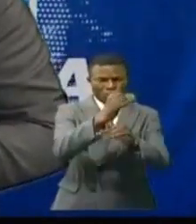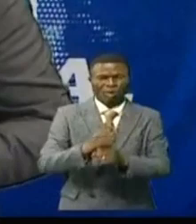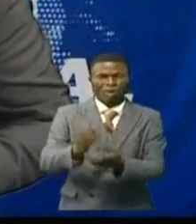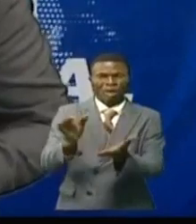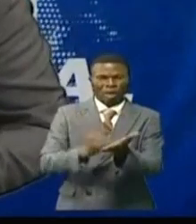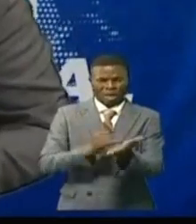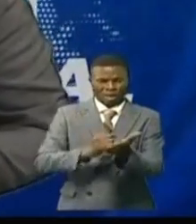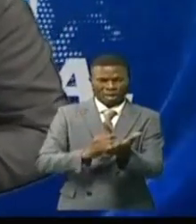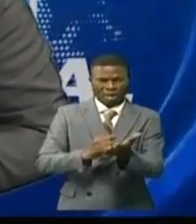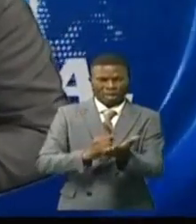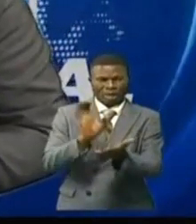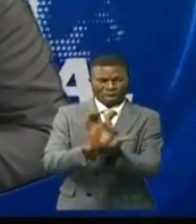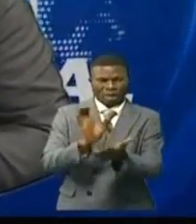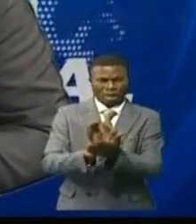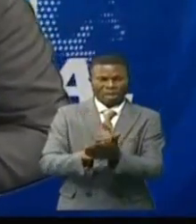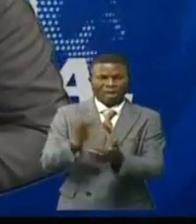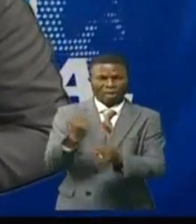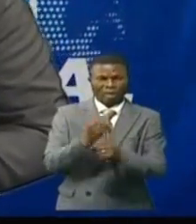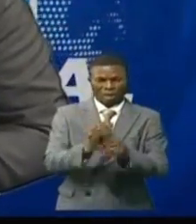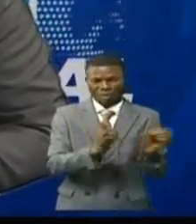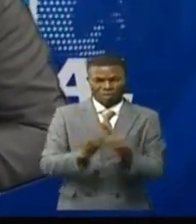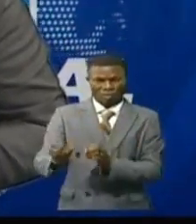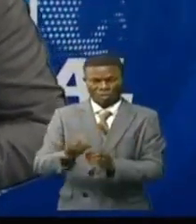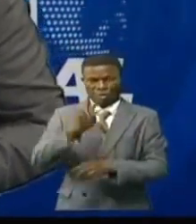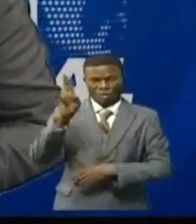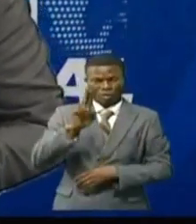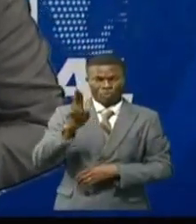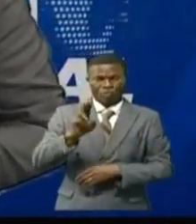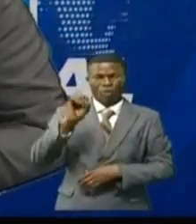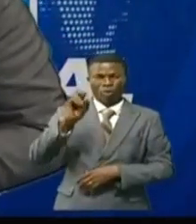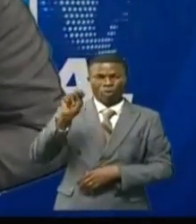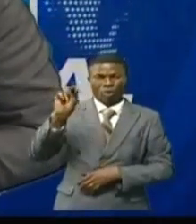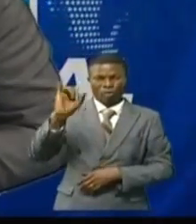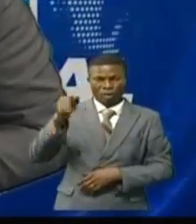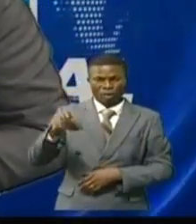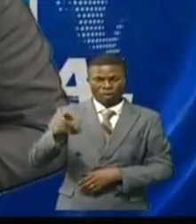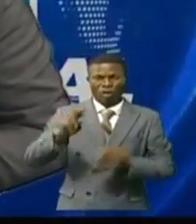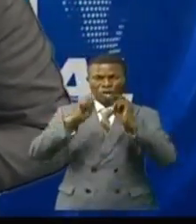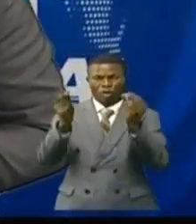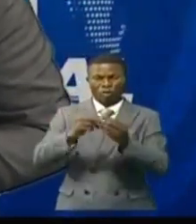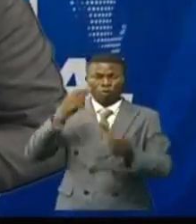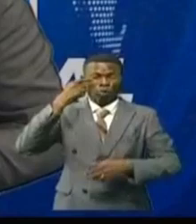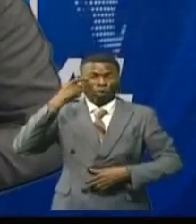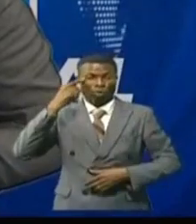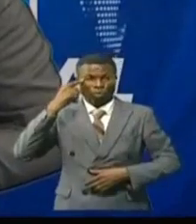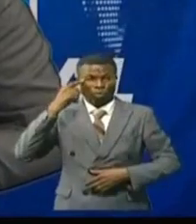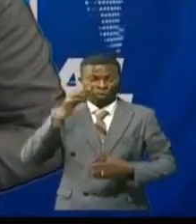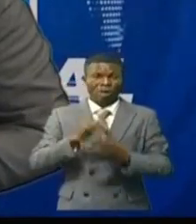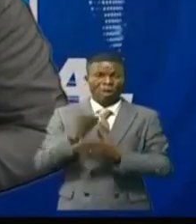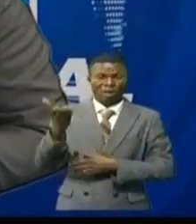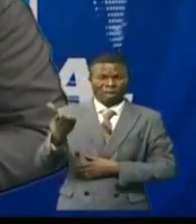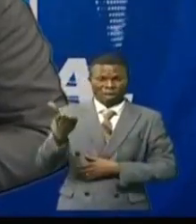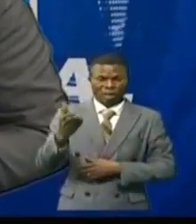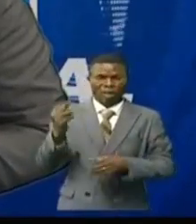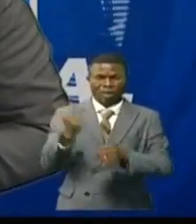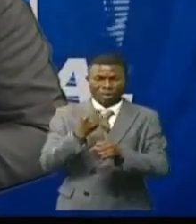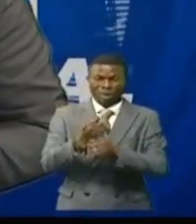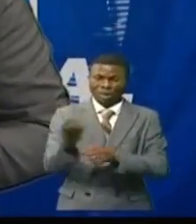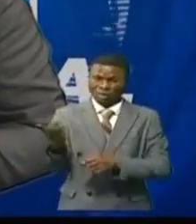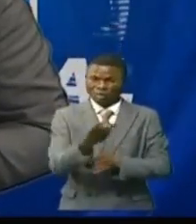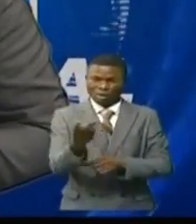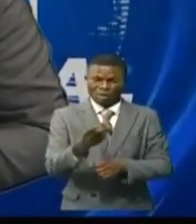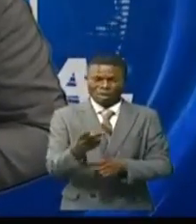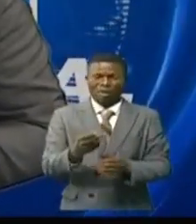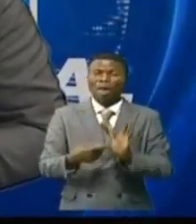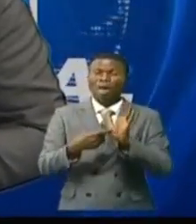sortira peut-être de cette séance de travail tenue ce vendredi entre l'ONIP et le consortium chinois dénommé Digitus. Ce dernier a déjà